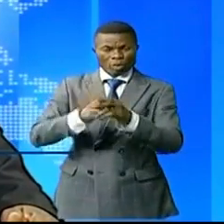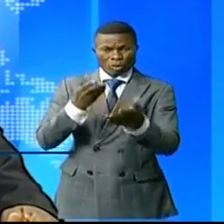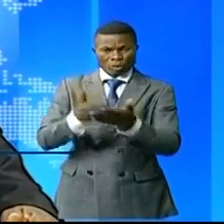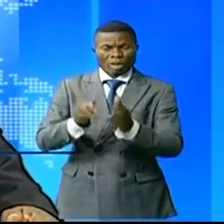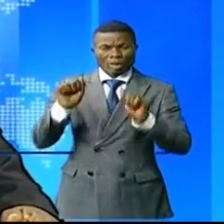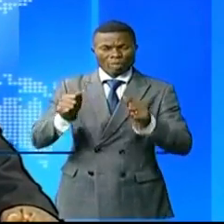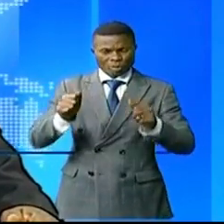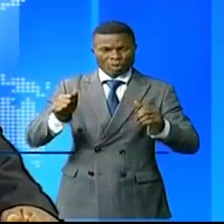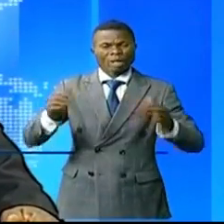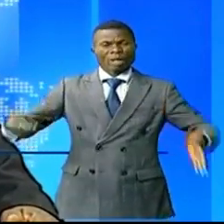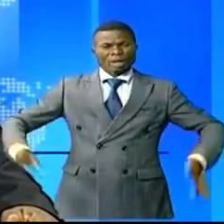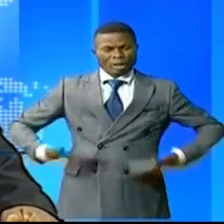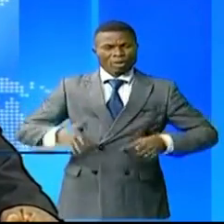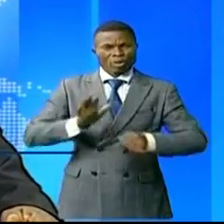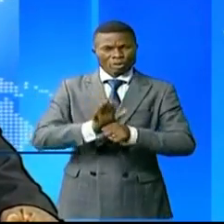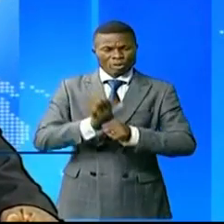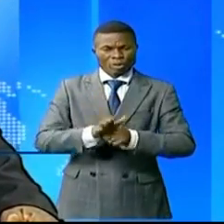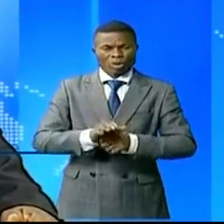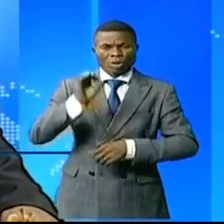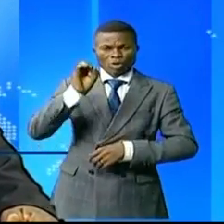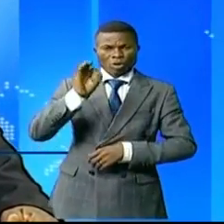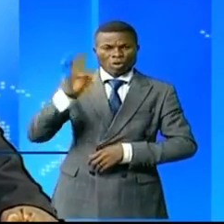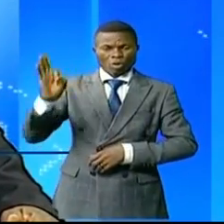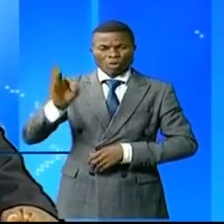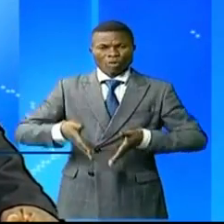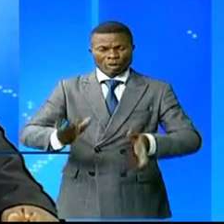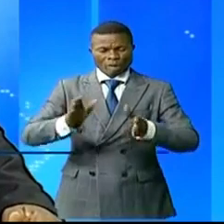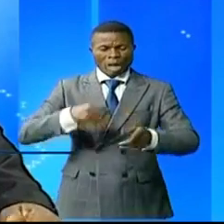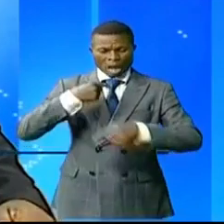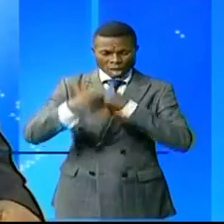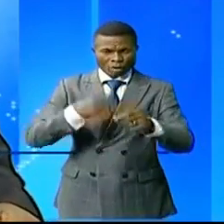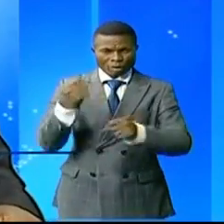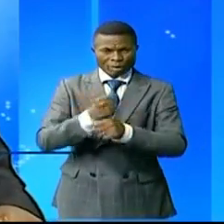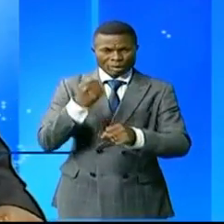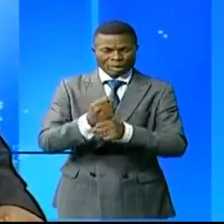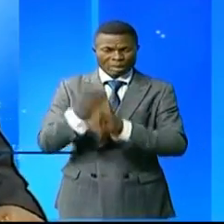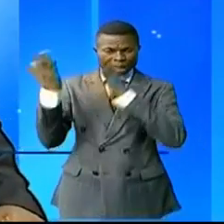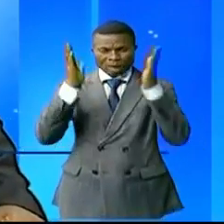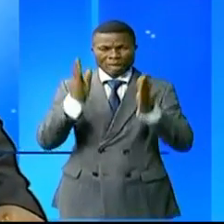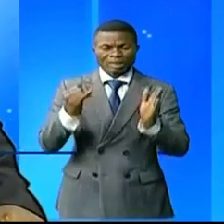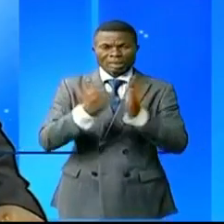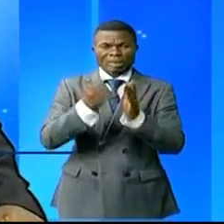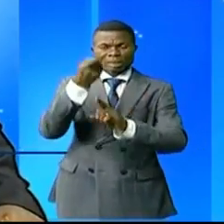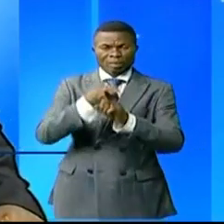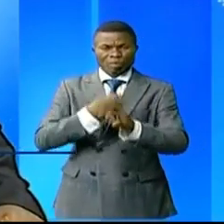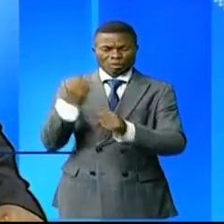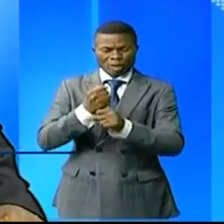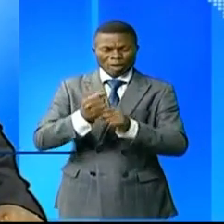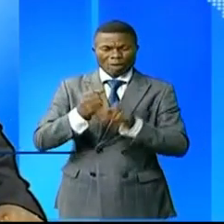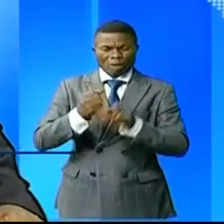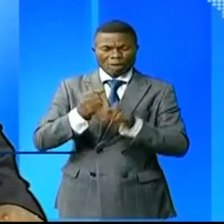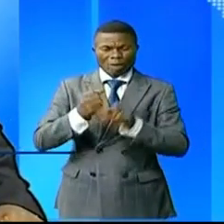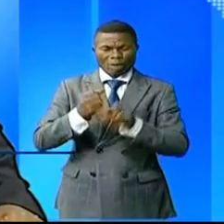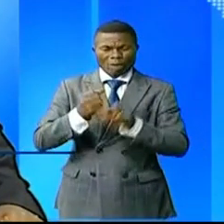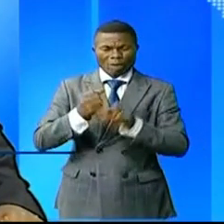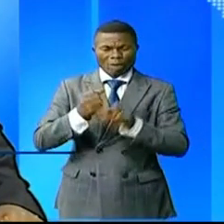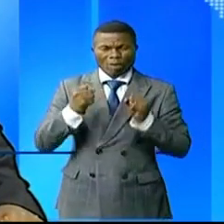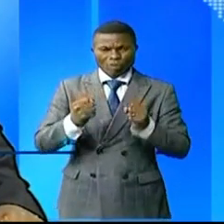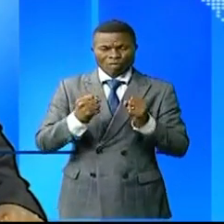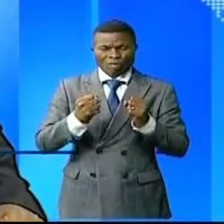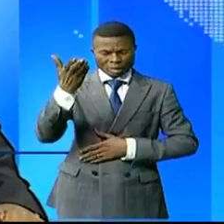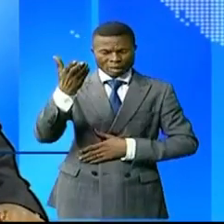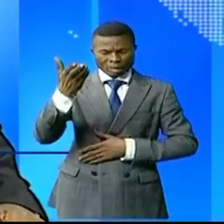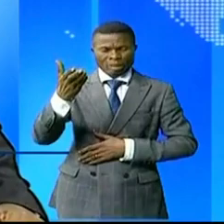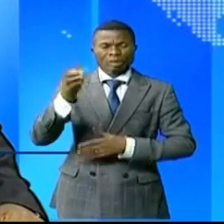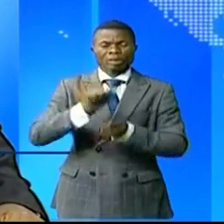se frotter les mains. L'office de route a annoncé la reprise du trafic après 6 mois de travaux. Marcel Mouinima